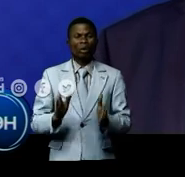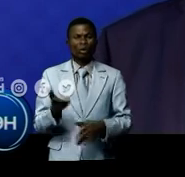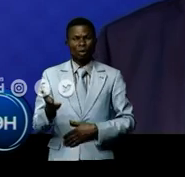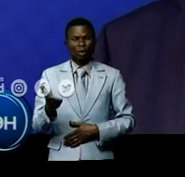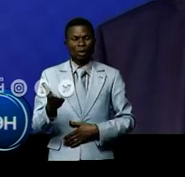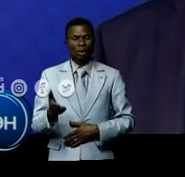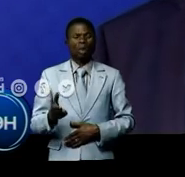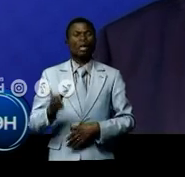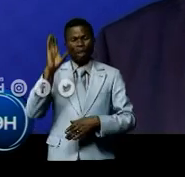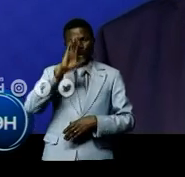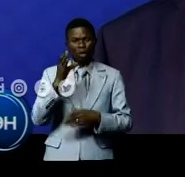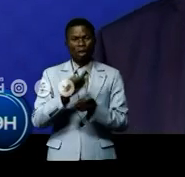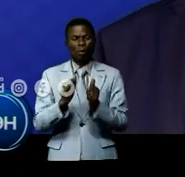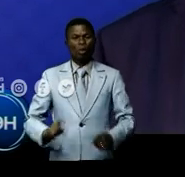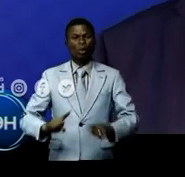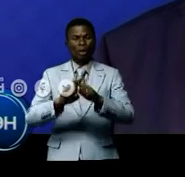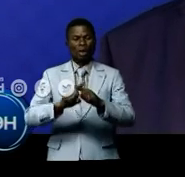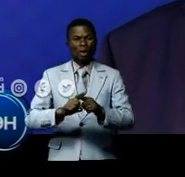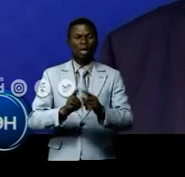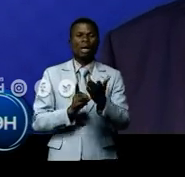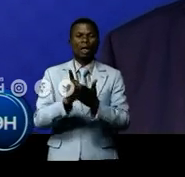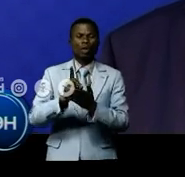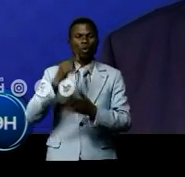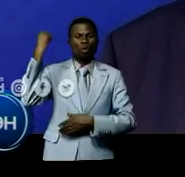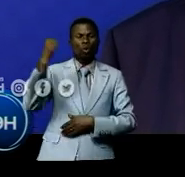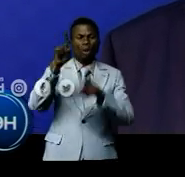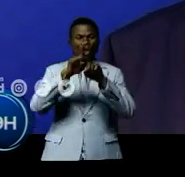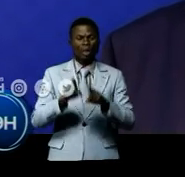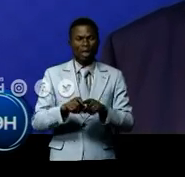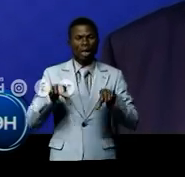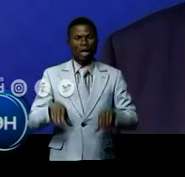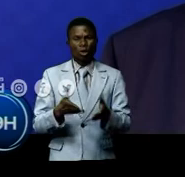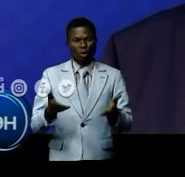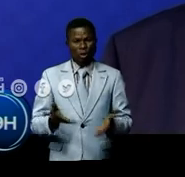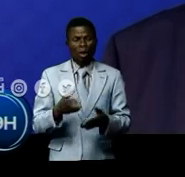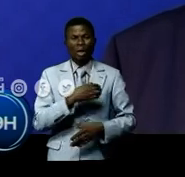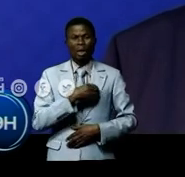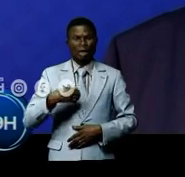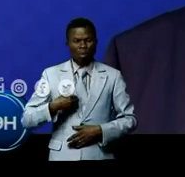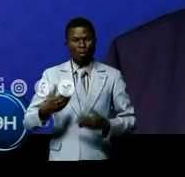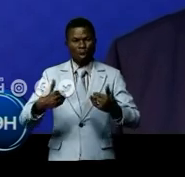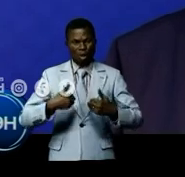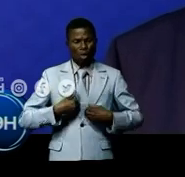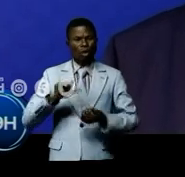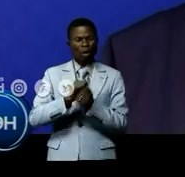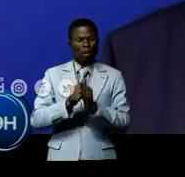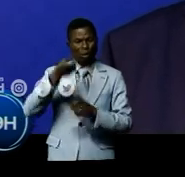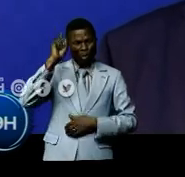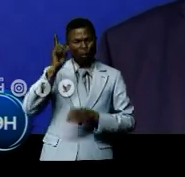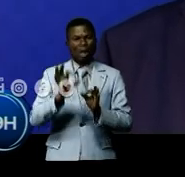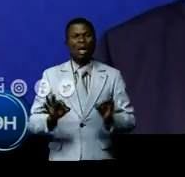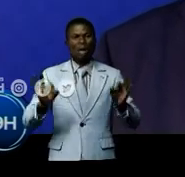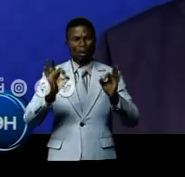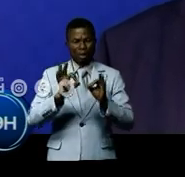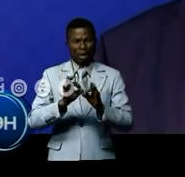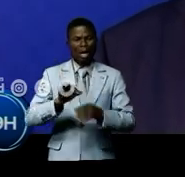de conflits, que ce soit au niveau international ou même au niveau interne, parce qu'elles ont une préoccupation